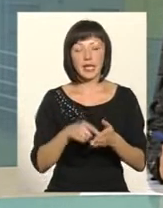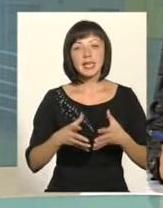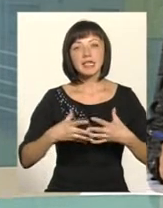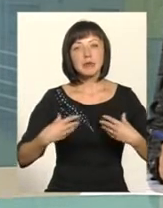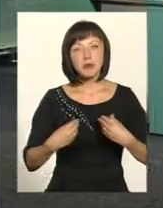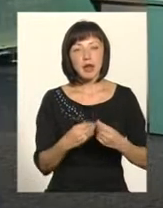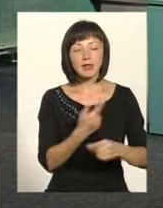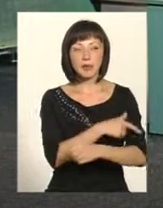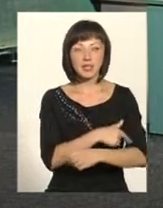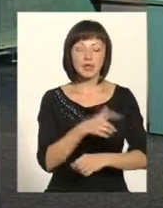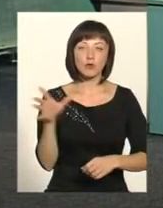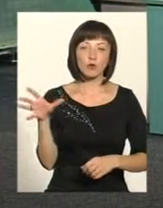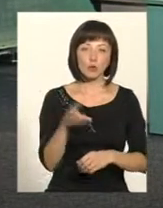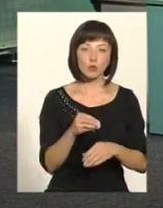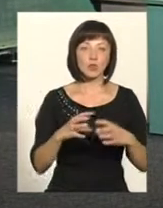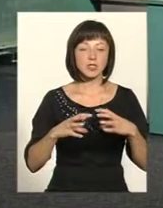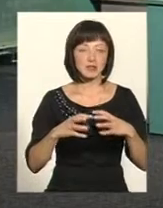вона у всьому світі